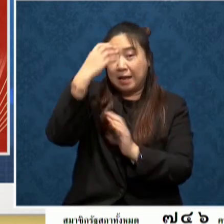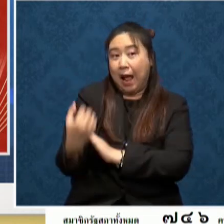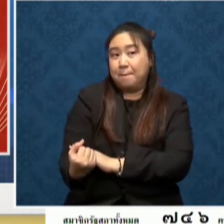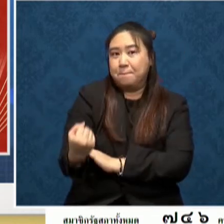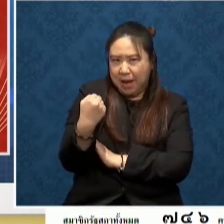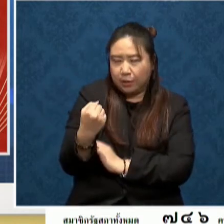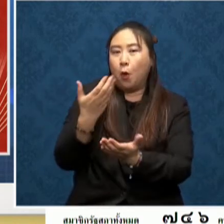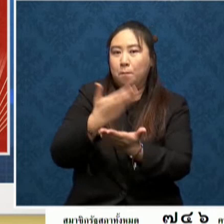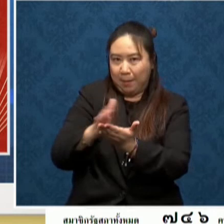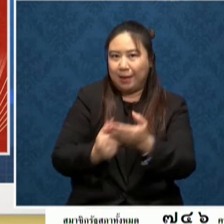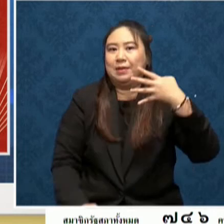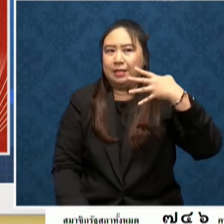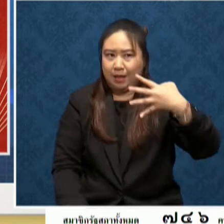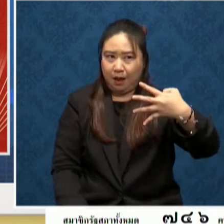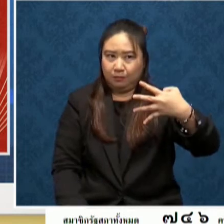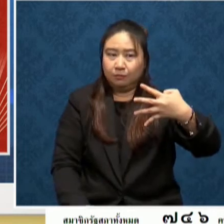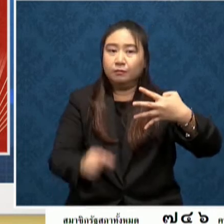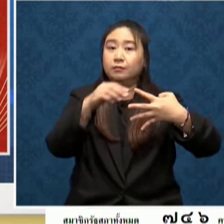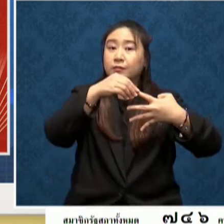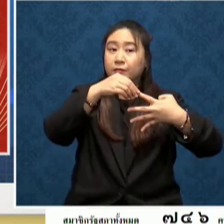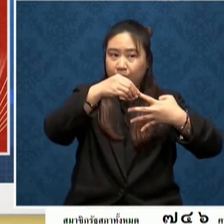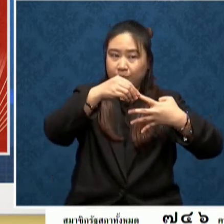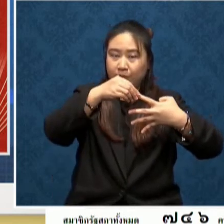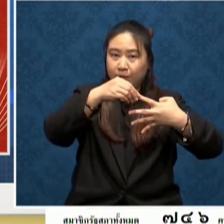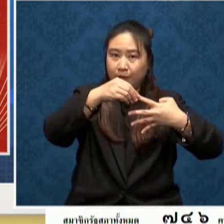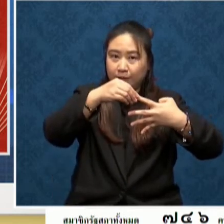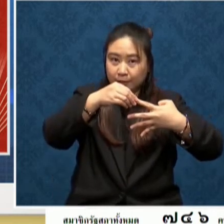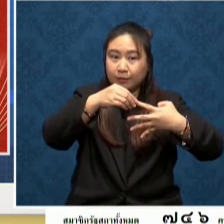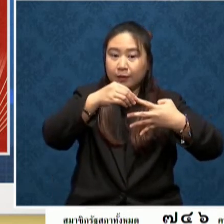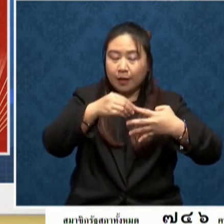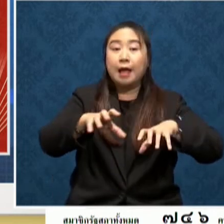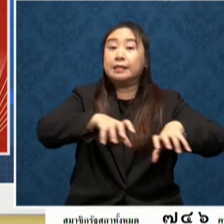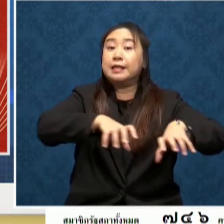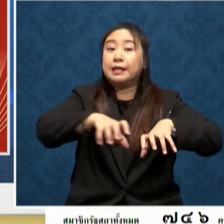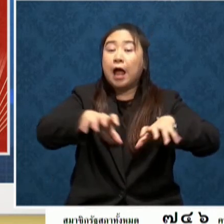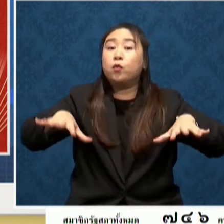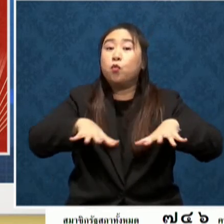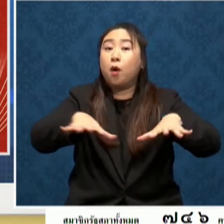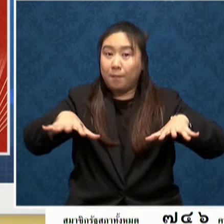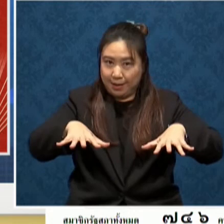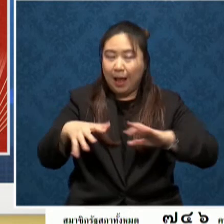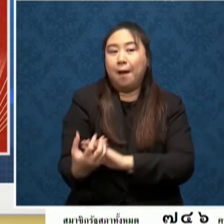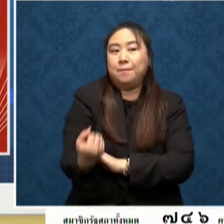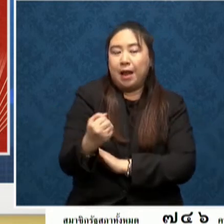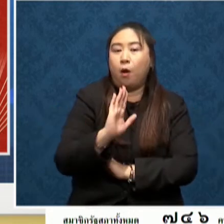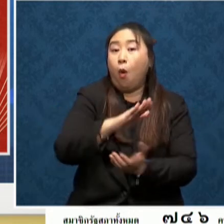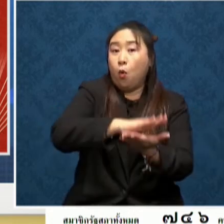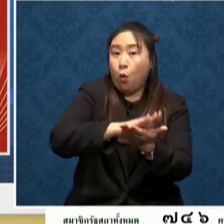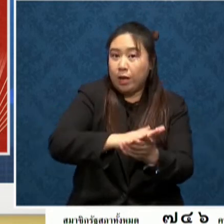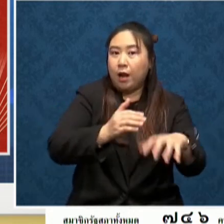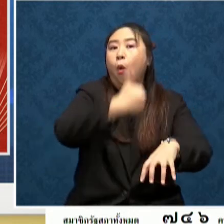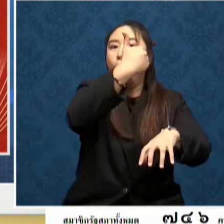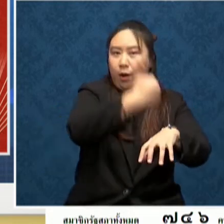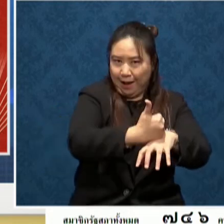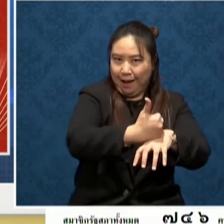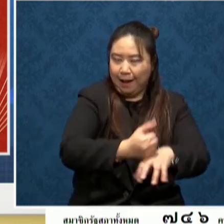จายใน 4 ด้านนี้ค่ะอัที่ 1.่านต้กระชนาดในการปิหารงานทั่วไปให้พออ.มนาทกัส